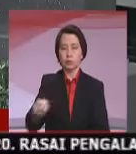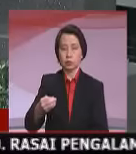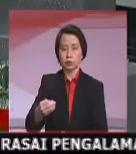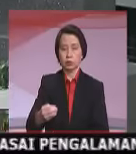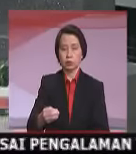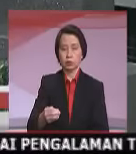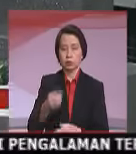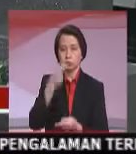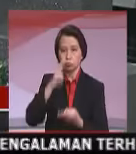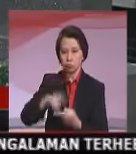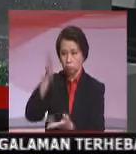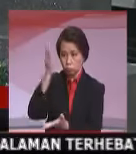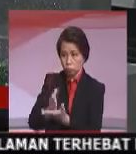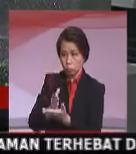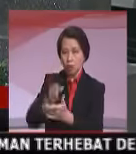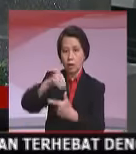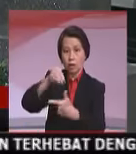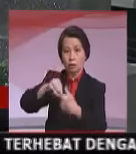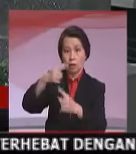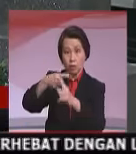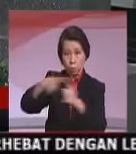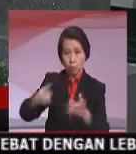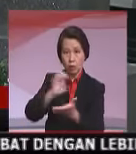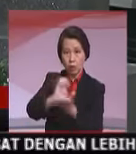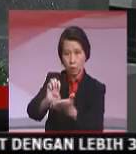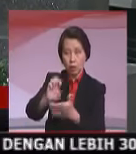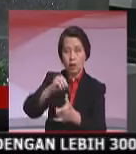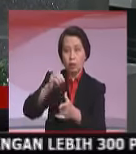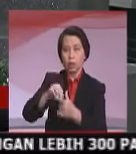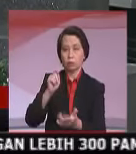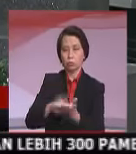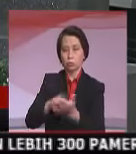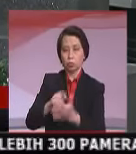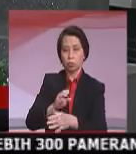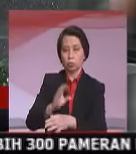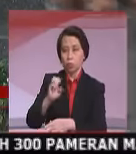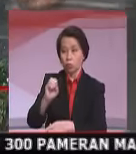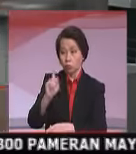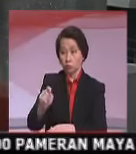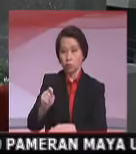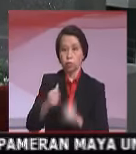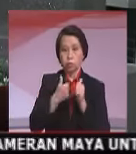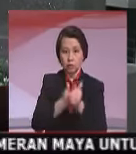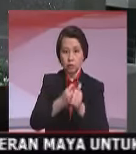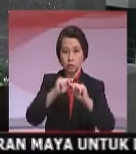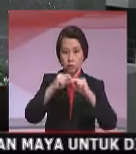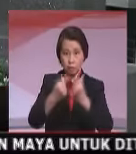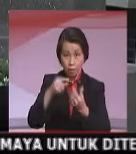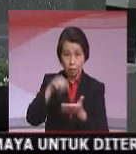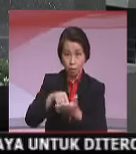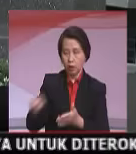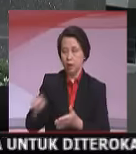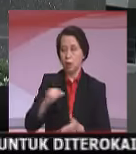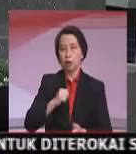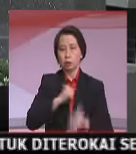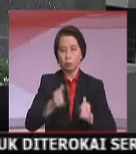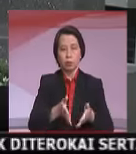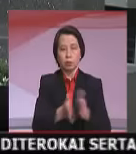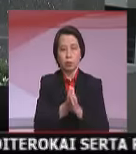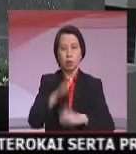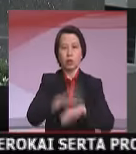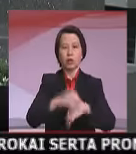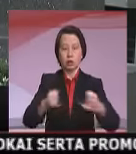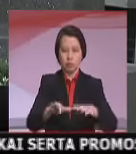notis pemberhentian atau pemotongan allowance atau tuntutan kerja lebih masa. Bagi kategori ini, ahli boleh memohon secara dalam